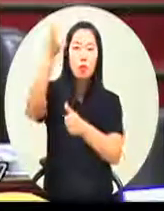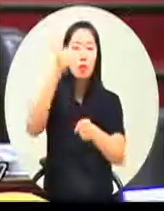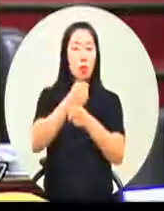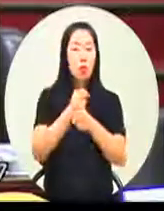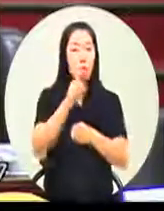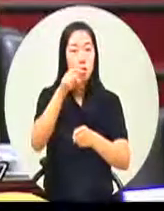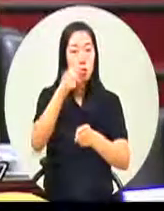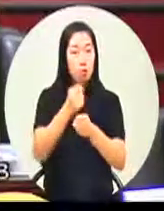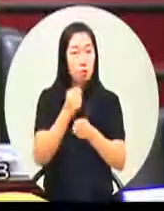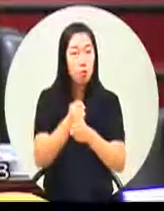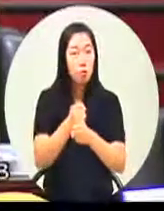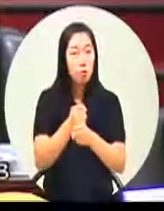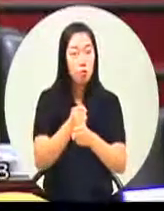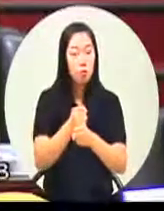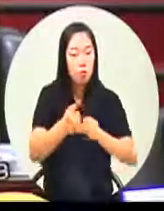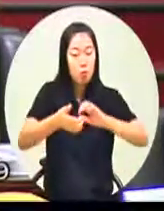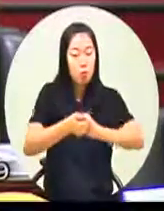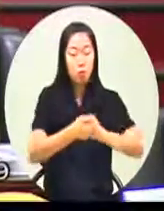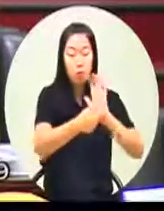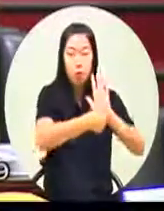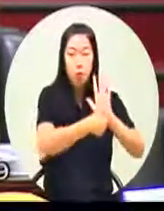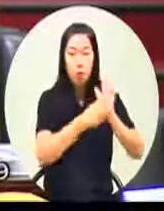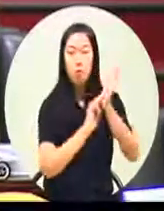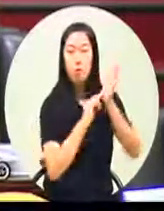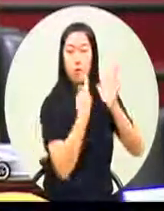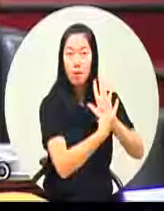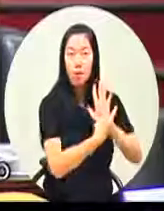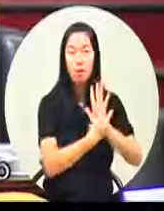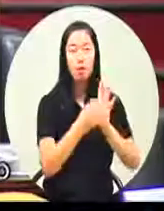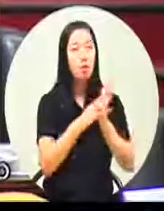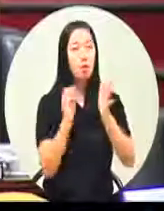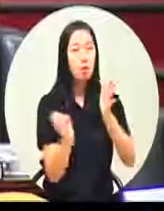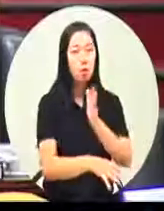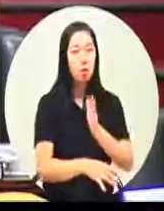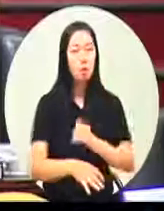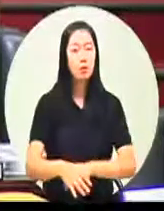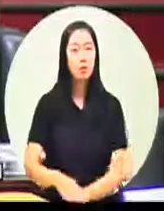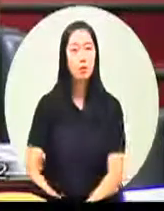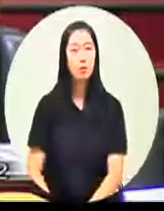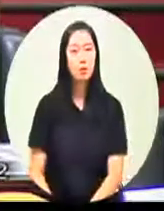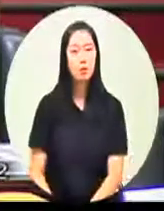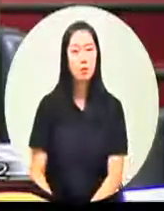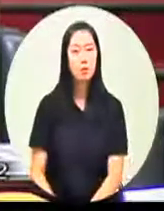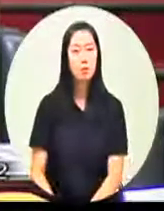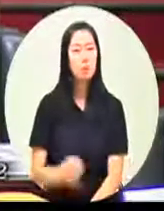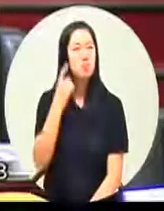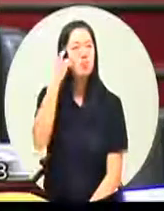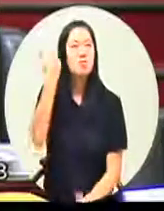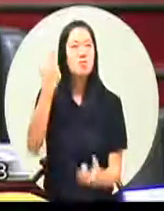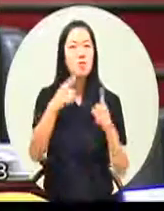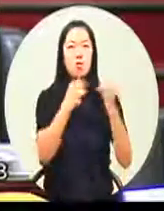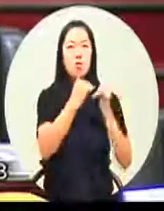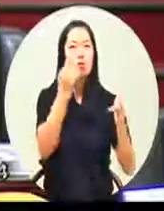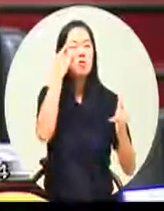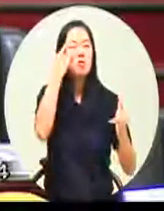个有民意基础的一个决定的名字就把它取消掉了。所以我说这是强奸民意嘛，你知道吧？这